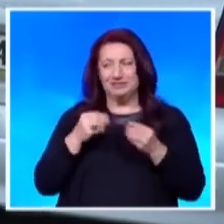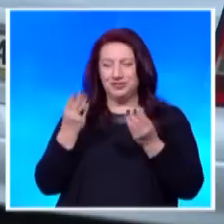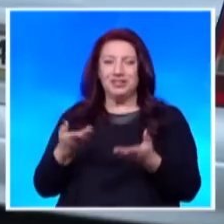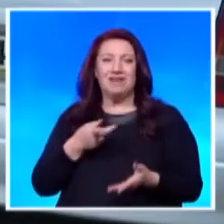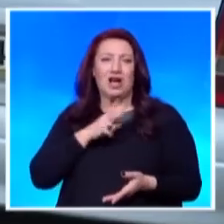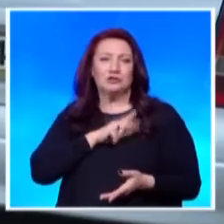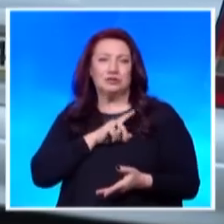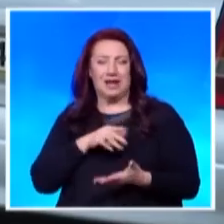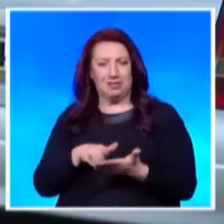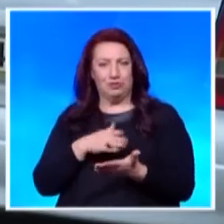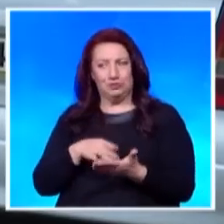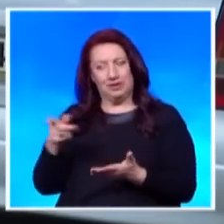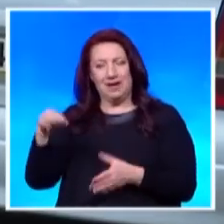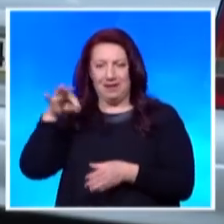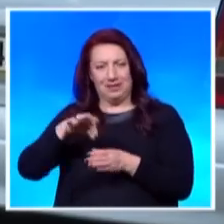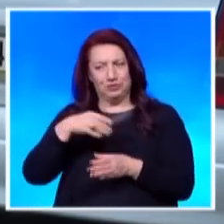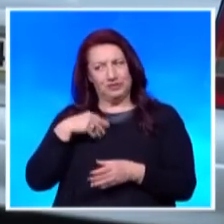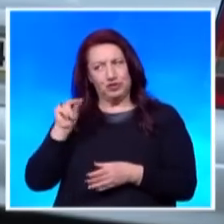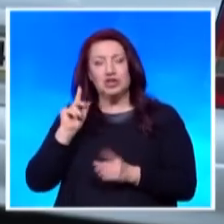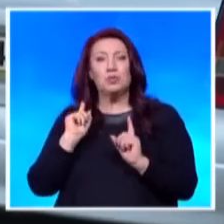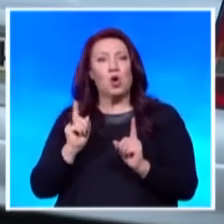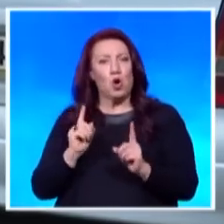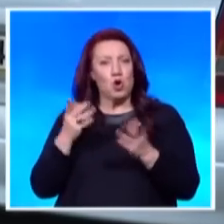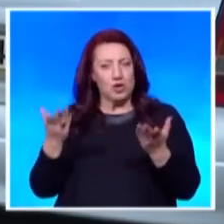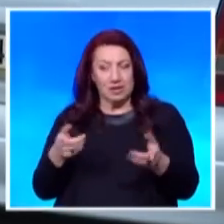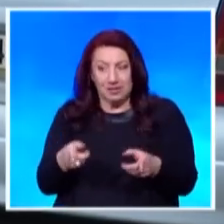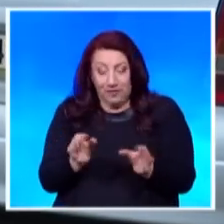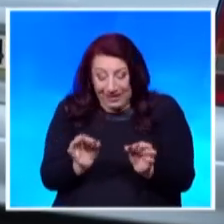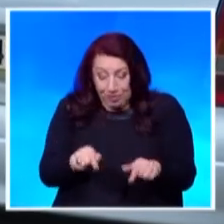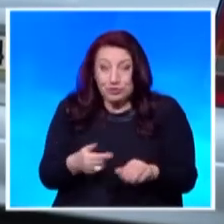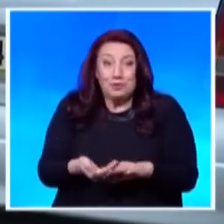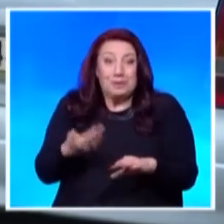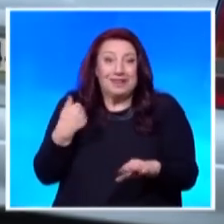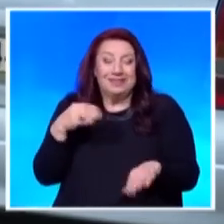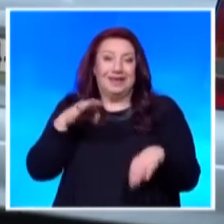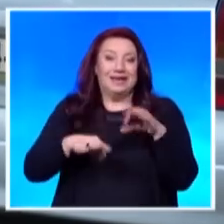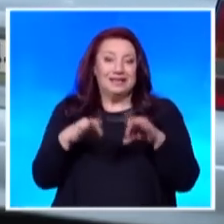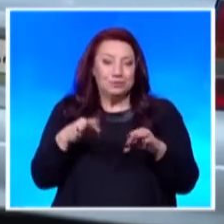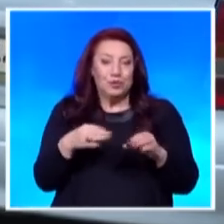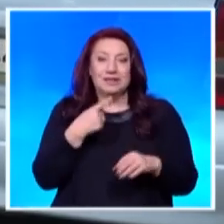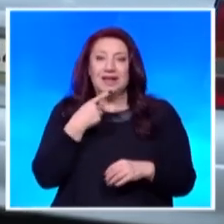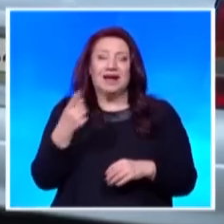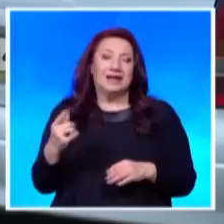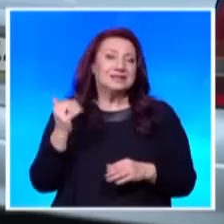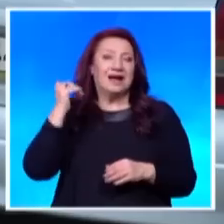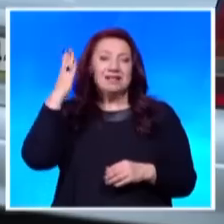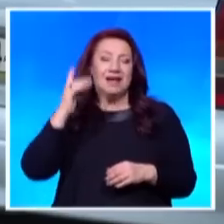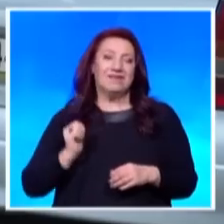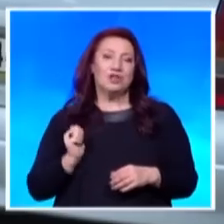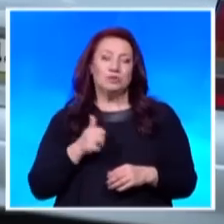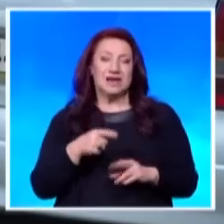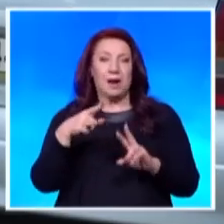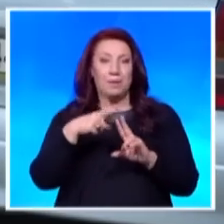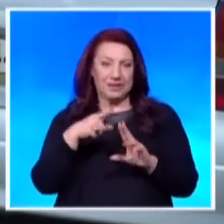социални услуги непосредствено преди изборите, каза още главен комисар Петър Тодоров. Но не уточни дали има